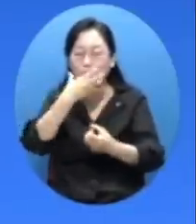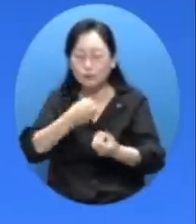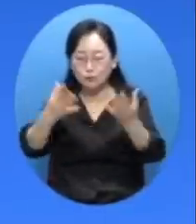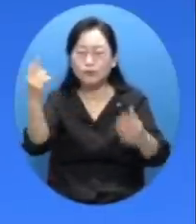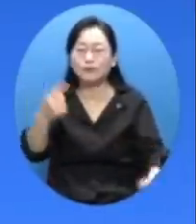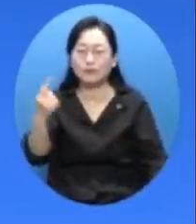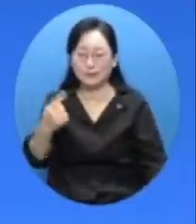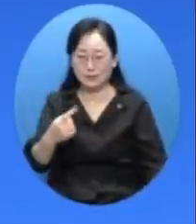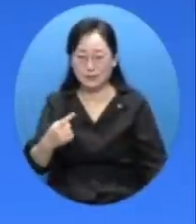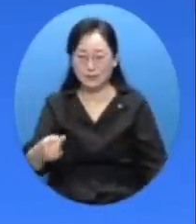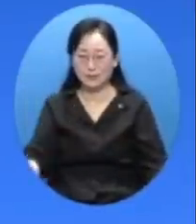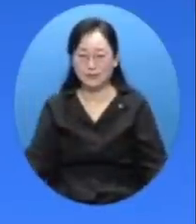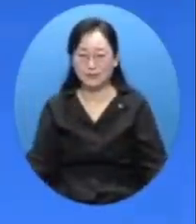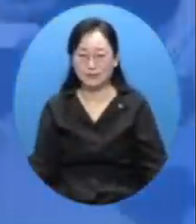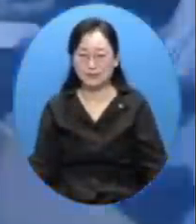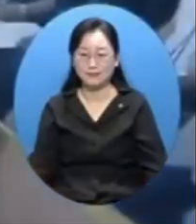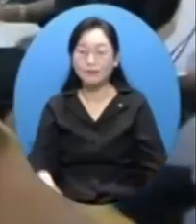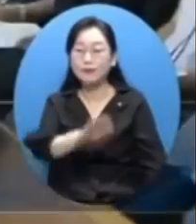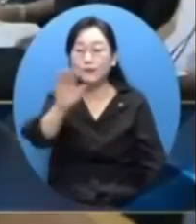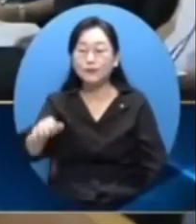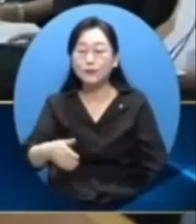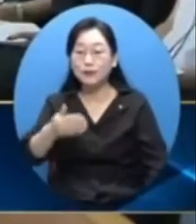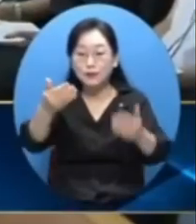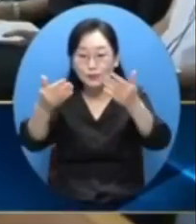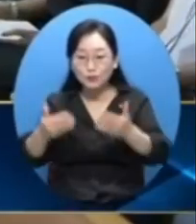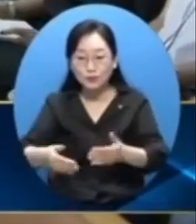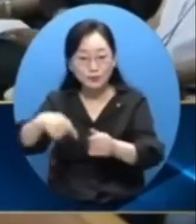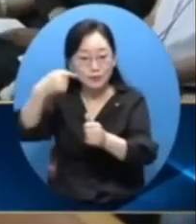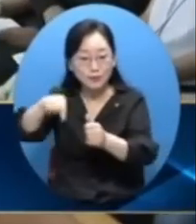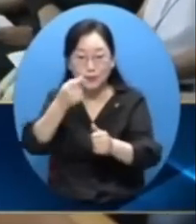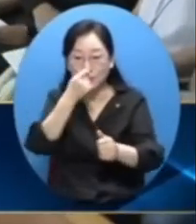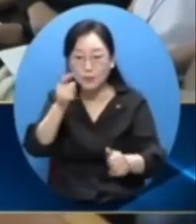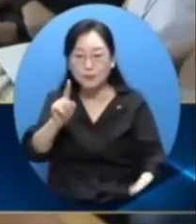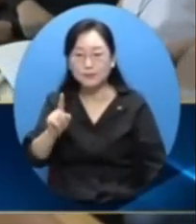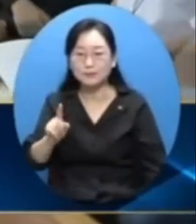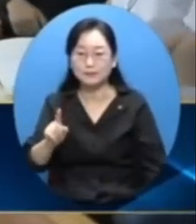것입니다. 우리에게 주시는 교훈이 있습니다.